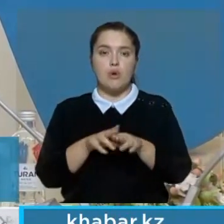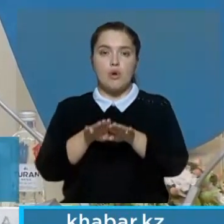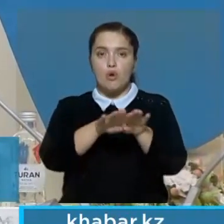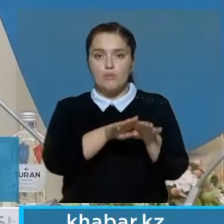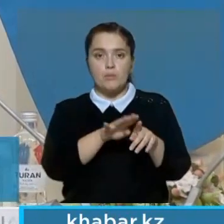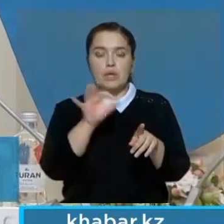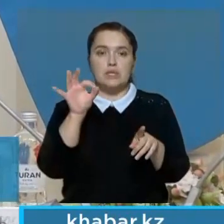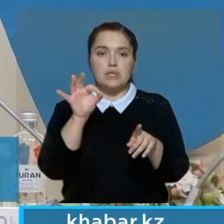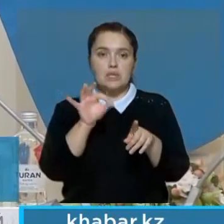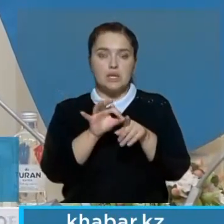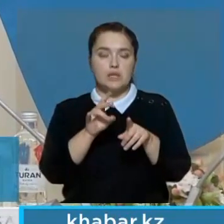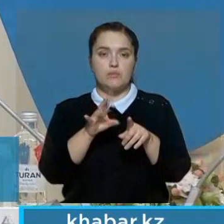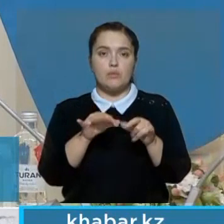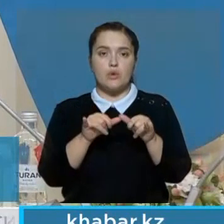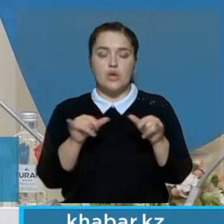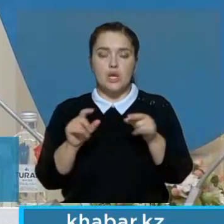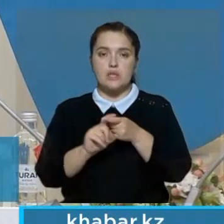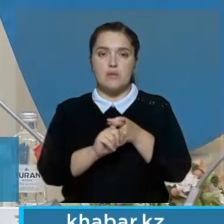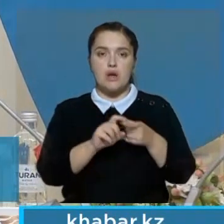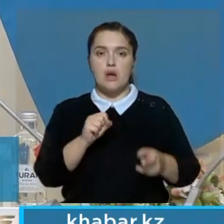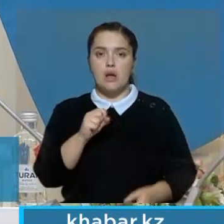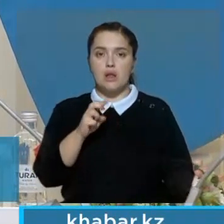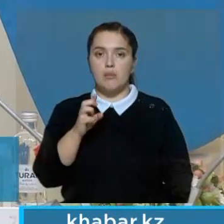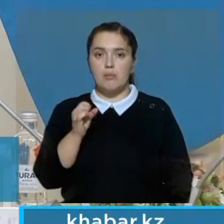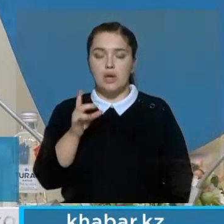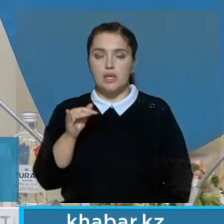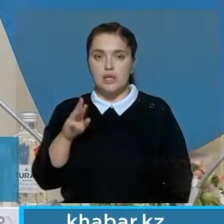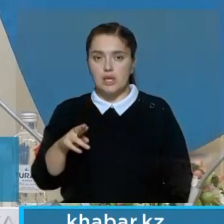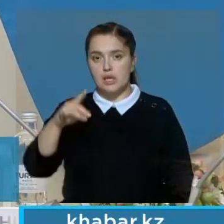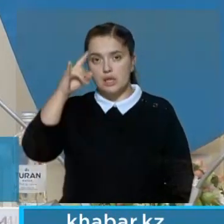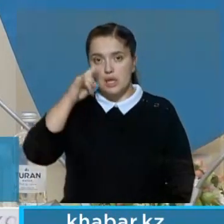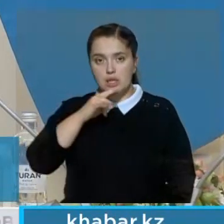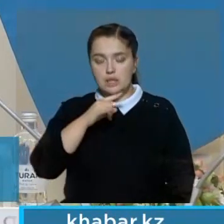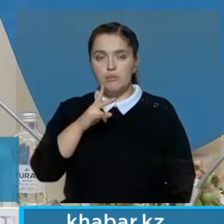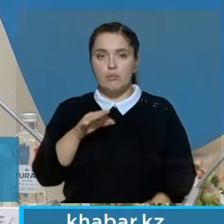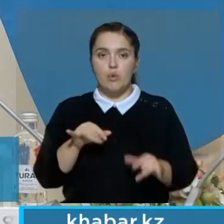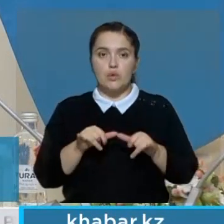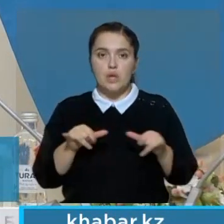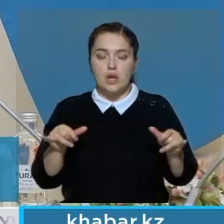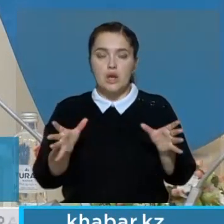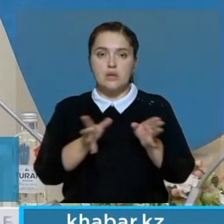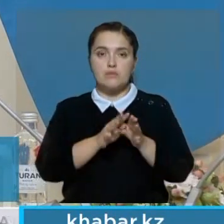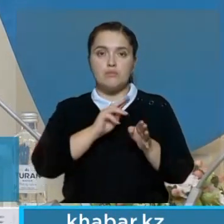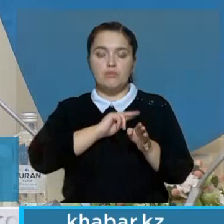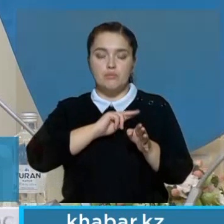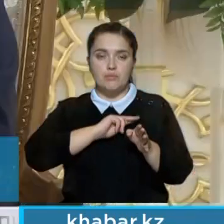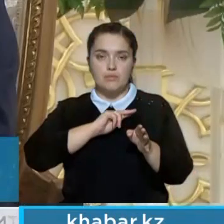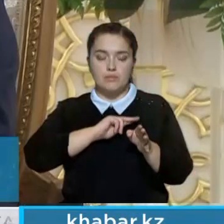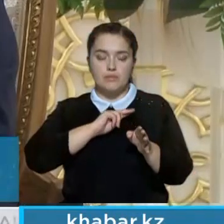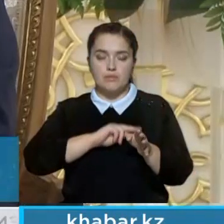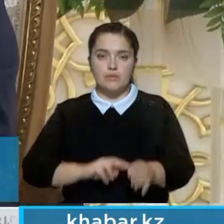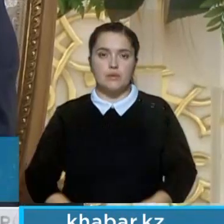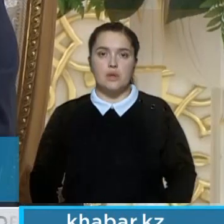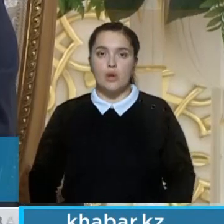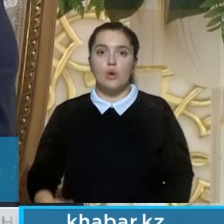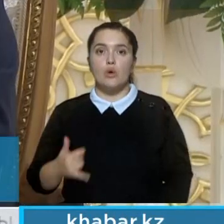целями по расширению связи между Албанией и Казахстаном, а также по наращиванию сотрудничества и гуманитарных контактов.